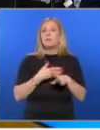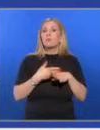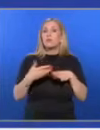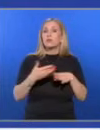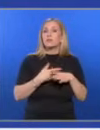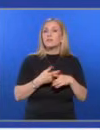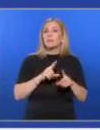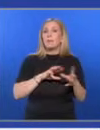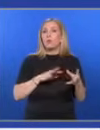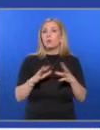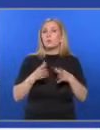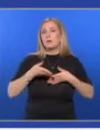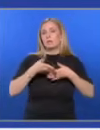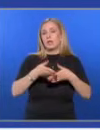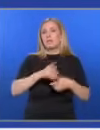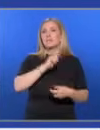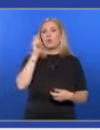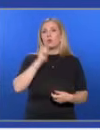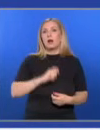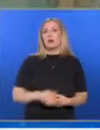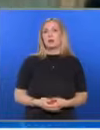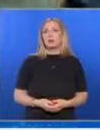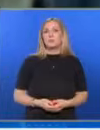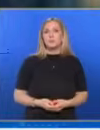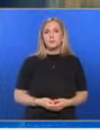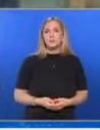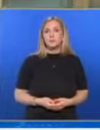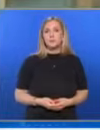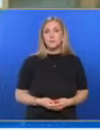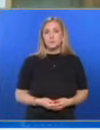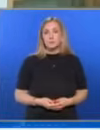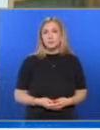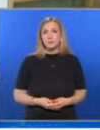продължаваща и непоклатима подкрепа за Украйна.